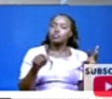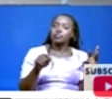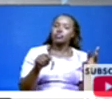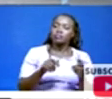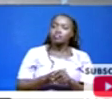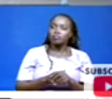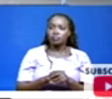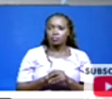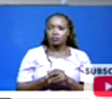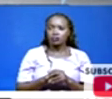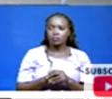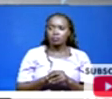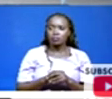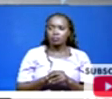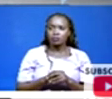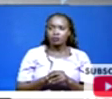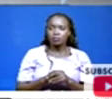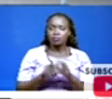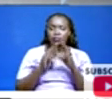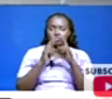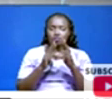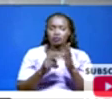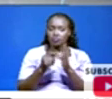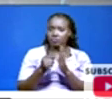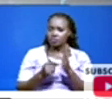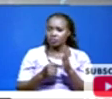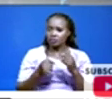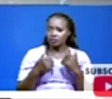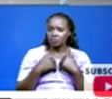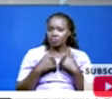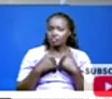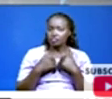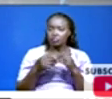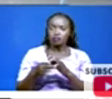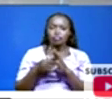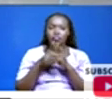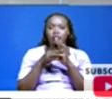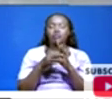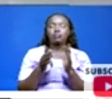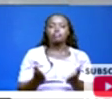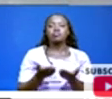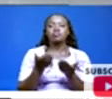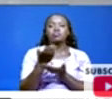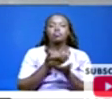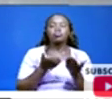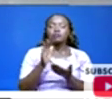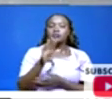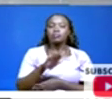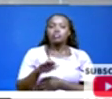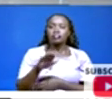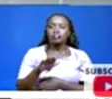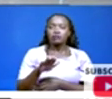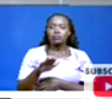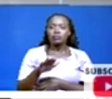Na mripota wetu Weekly for Kate anatusimulia kuwa viongozi hao wametakiwa kuungana kwa ajili ya kuboresha uchumi wa eneo hilo sambamba na